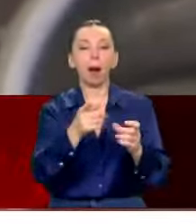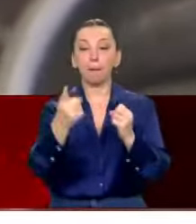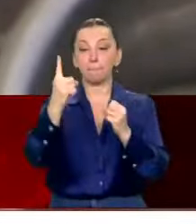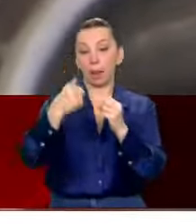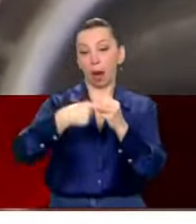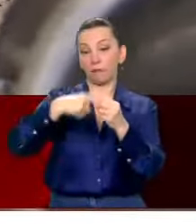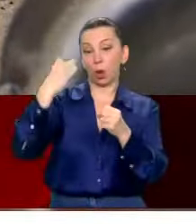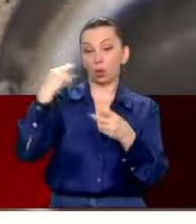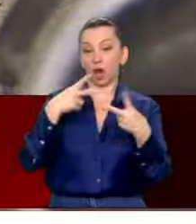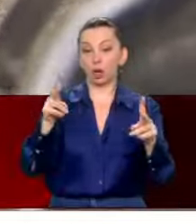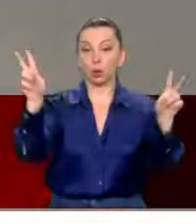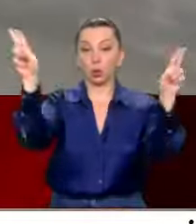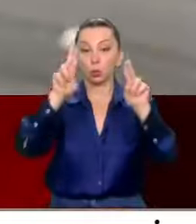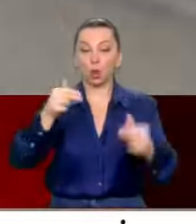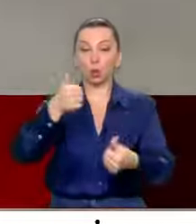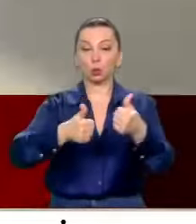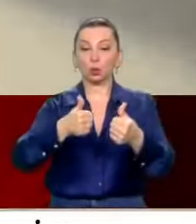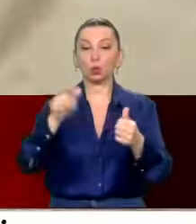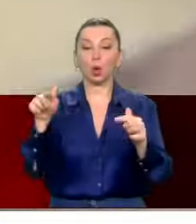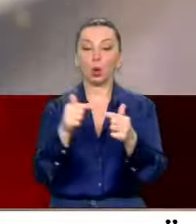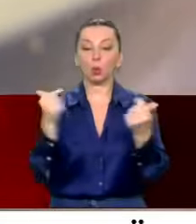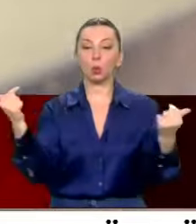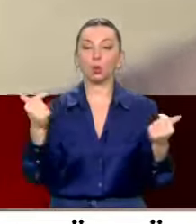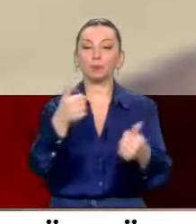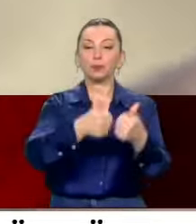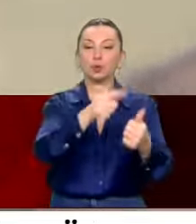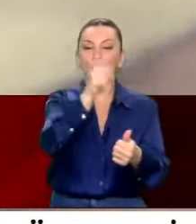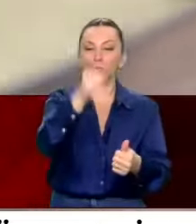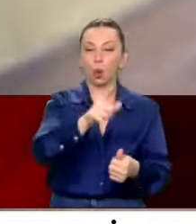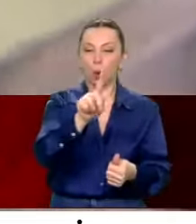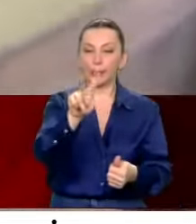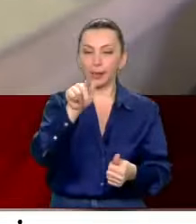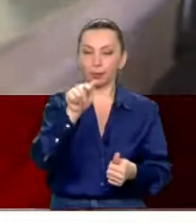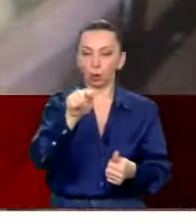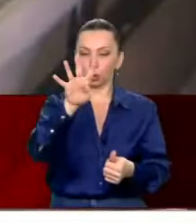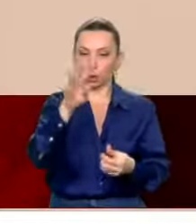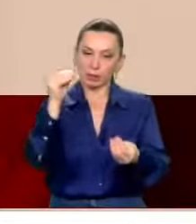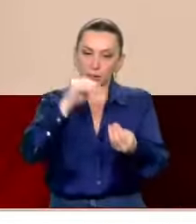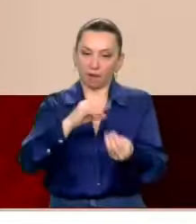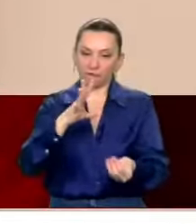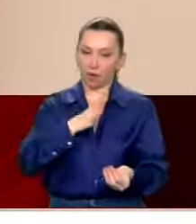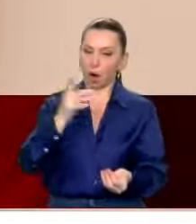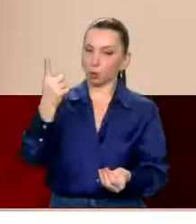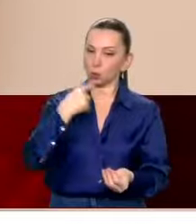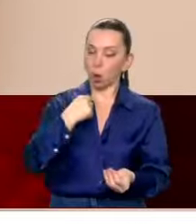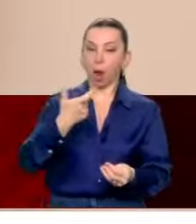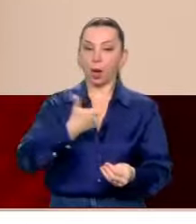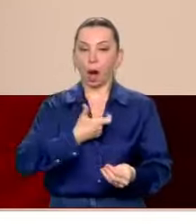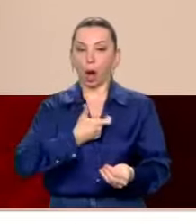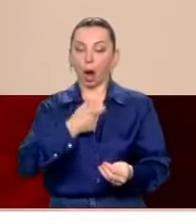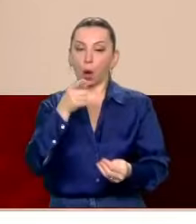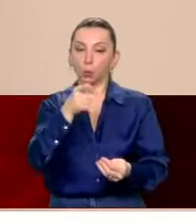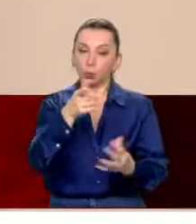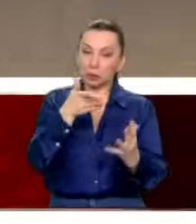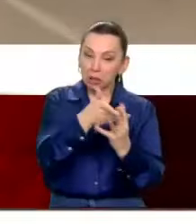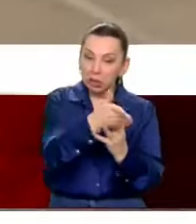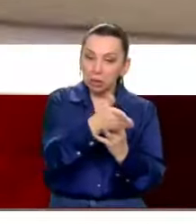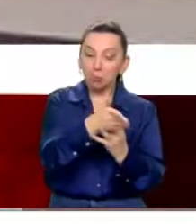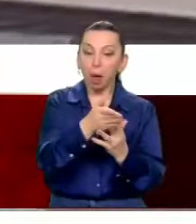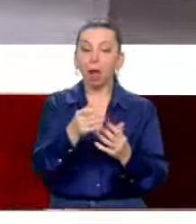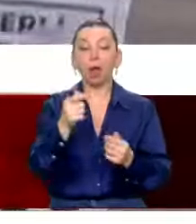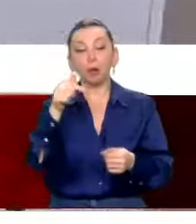hafta açıklandı. Ulusal Süt Konseyi çiğ süte %17,4 artış yapacağını söyledi. Yürürlüğe girme tarihi